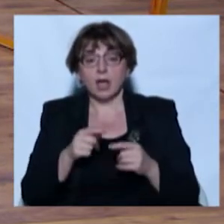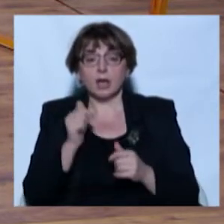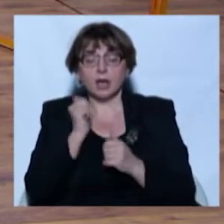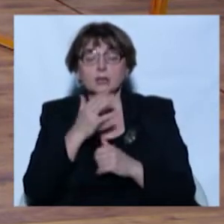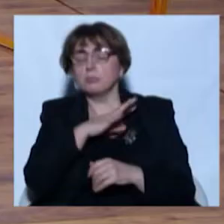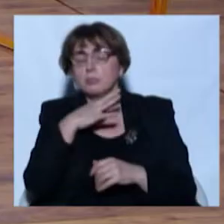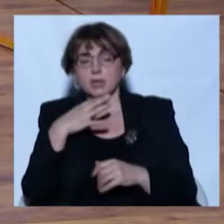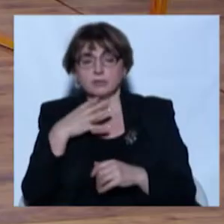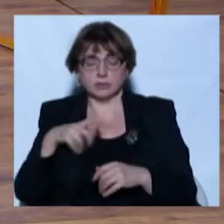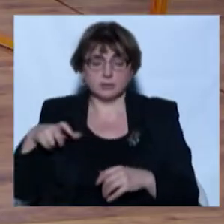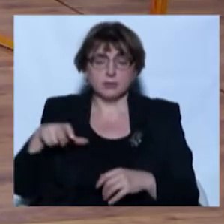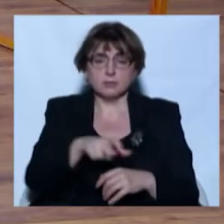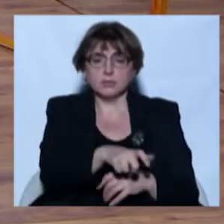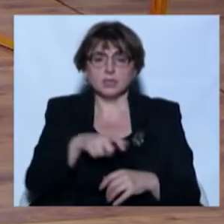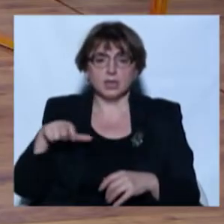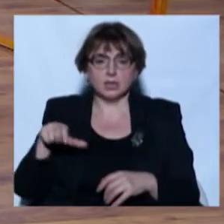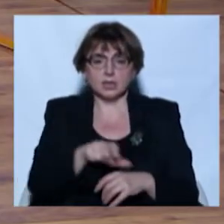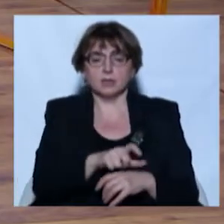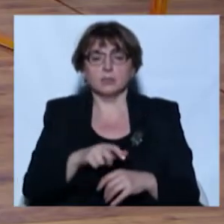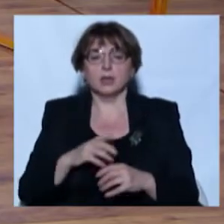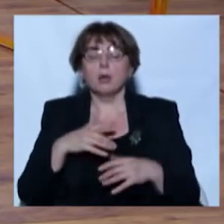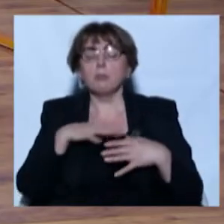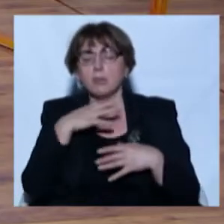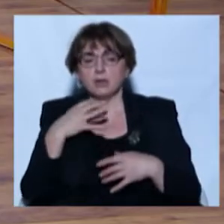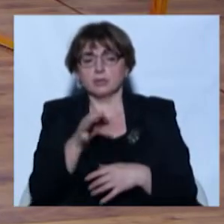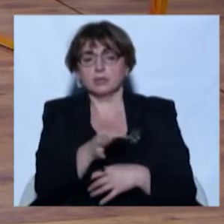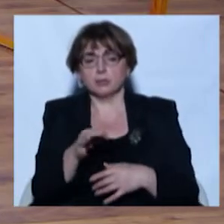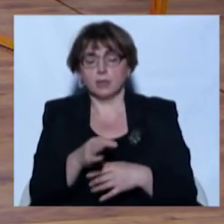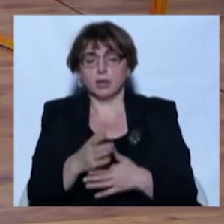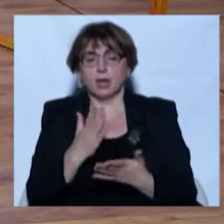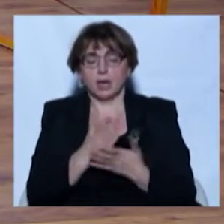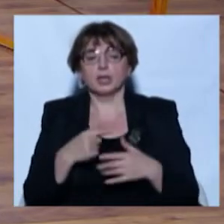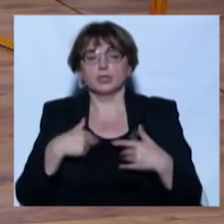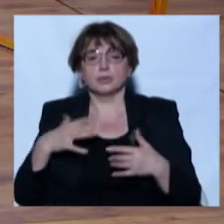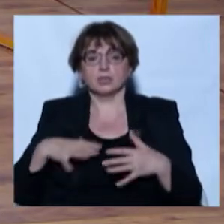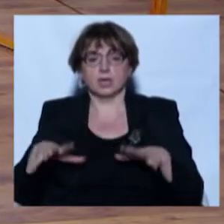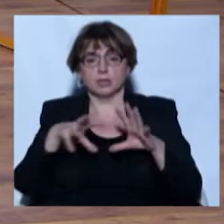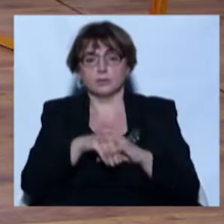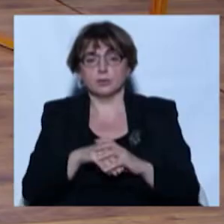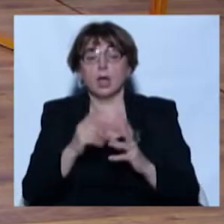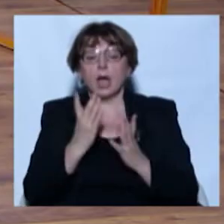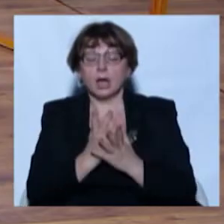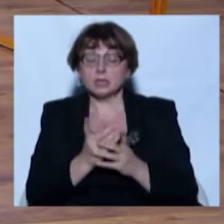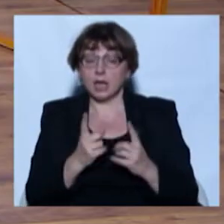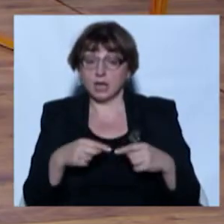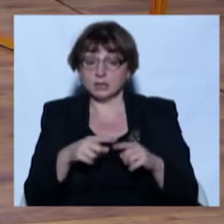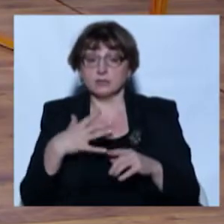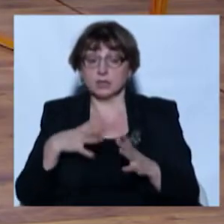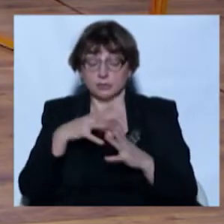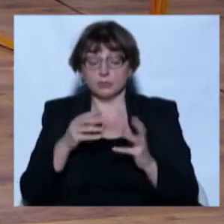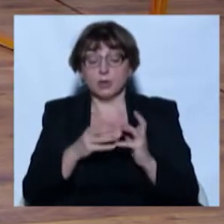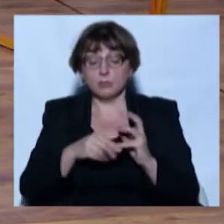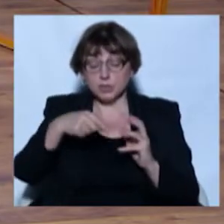მოედინება ბევრი დინარე, ბევრი ტბა არის ჩვენს ტერიტორიაზე, ასევე არის მიწისქვეშა წყლებიც,